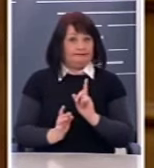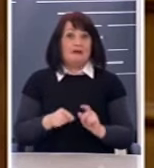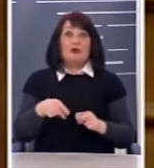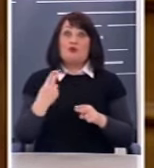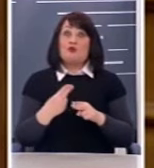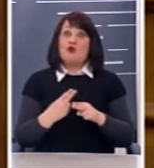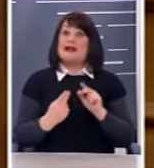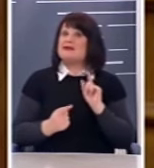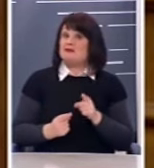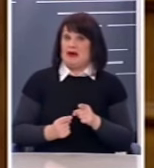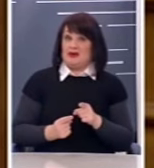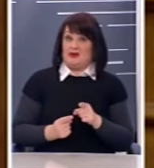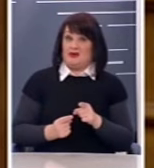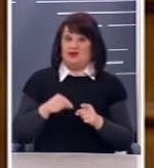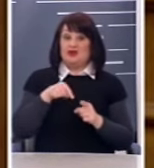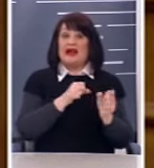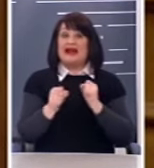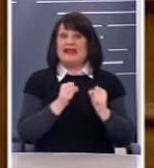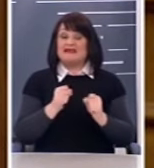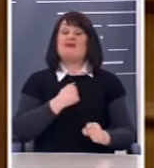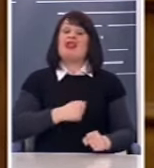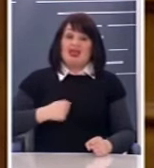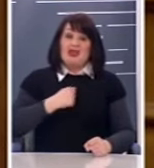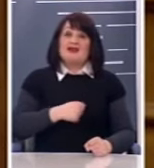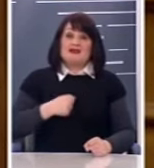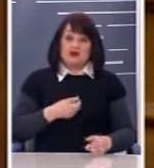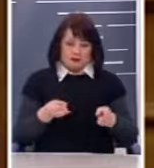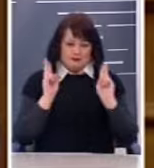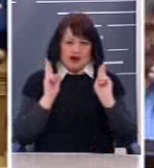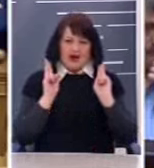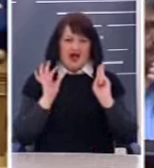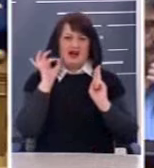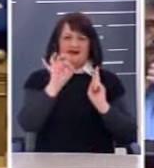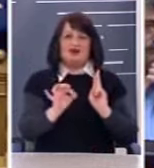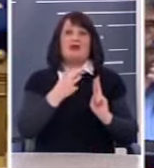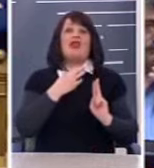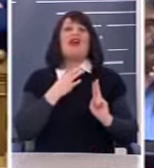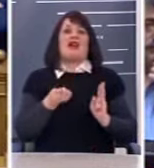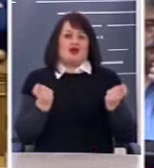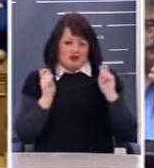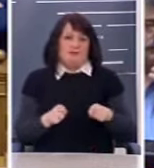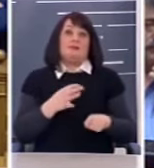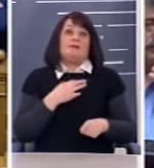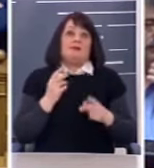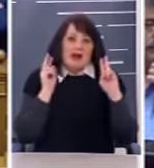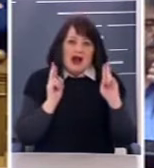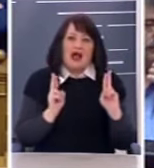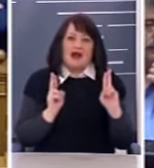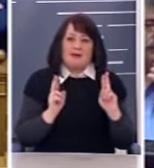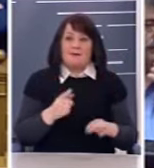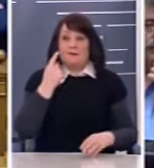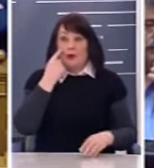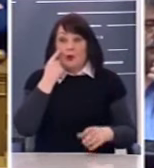παρέμβαση στα χρόνια της κρίσης. Δυστυχώς, μακάρι να φτάσουμε στο σημείο που αυτά να είναι περιτά. Όπου έχει